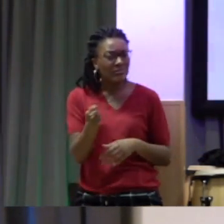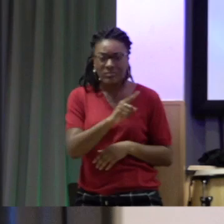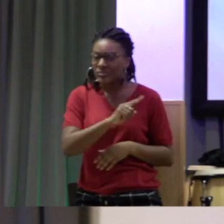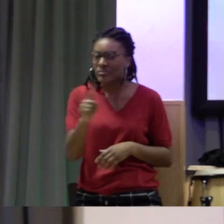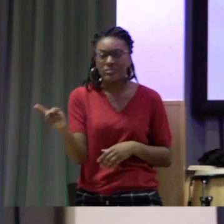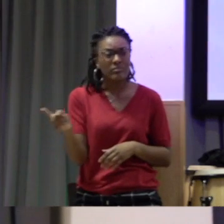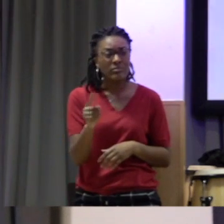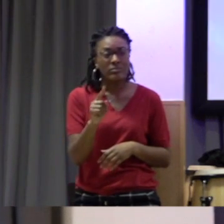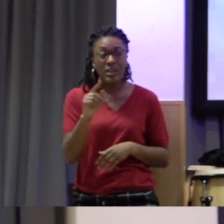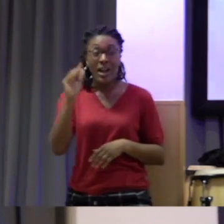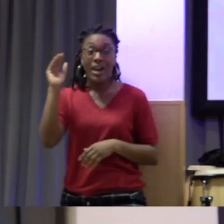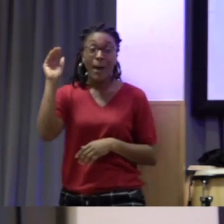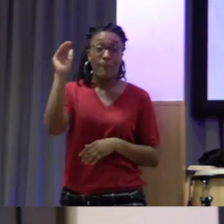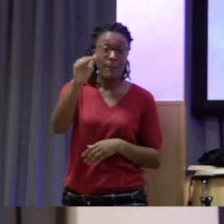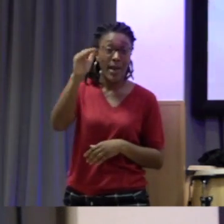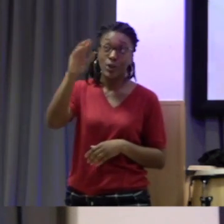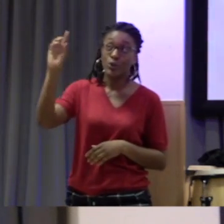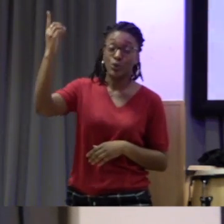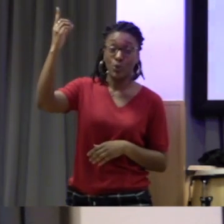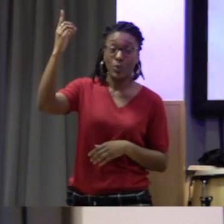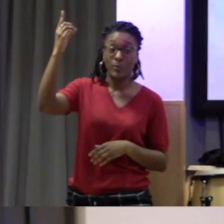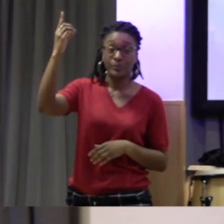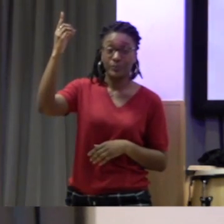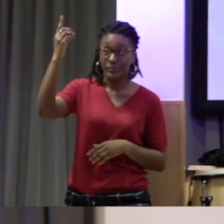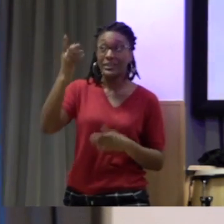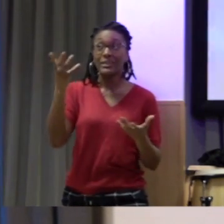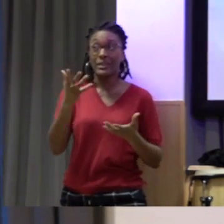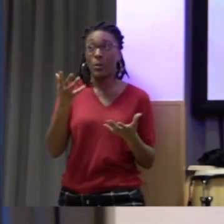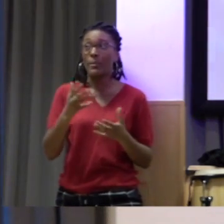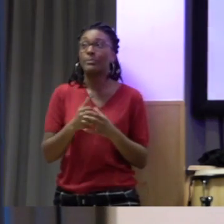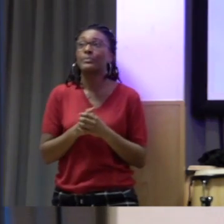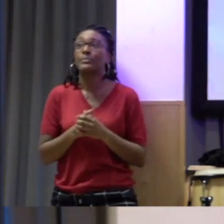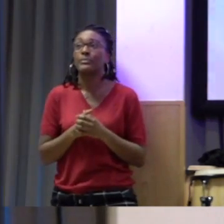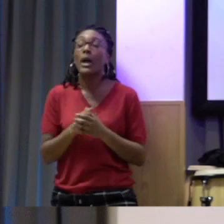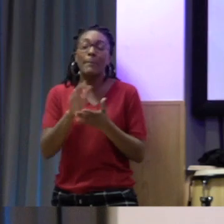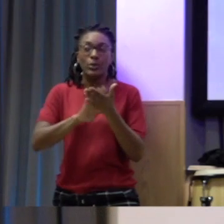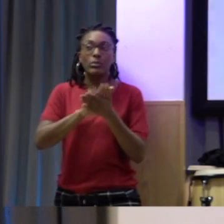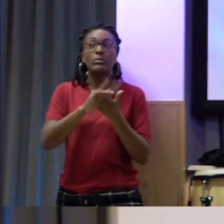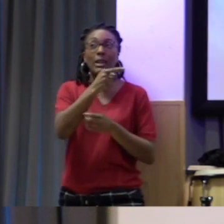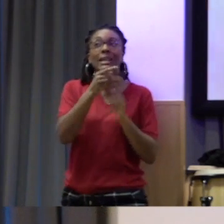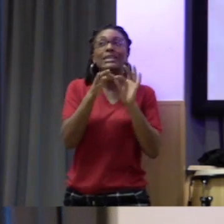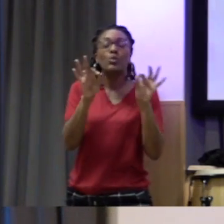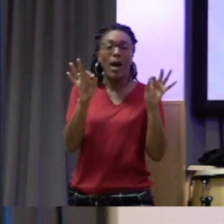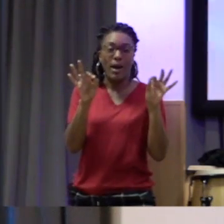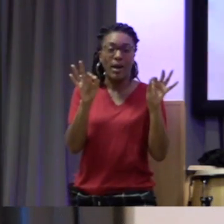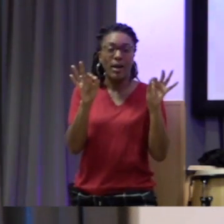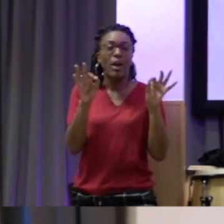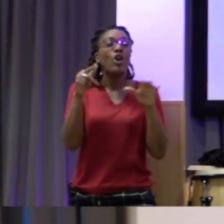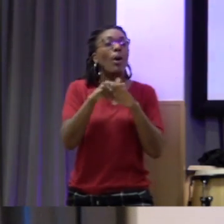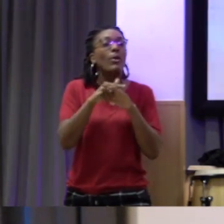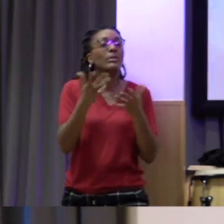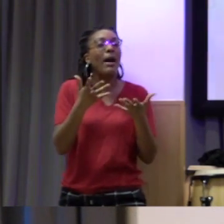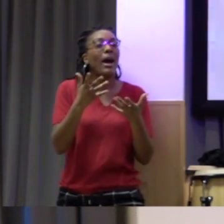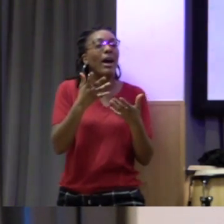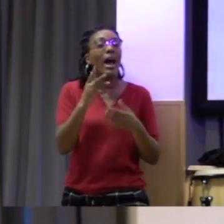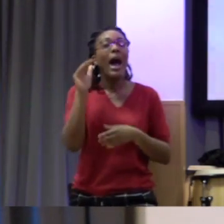L'appel du Seigneur commence par un appel. Le récit, commence par un appel. Un roi qui appelle ses